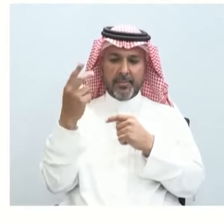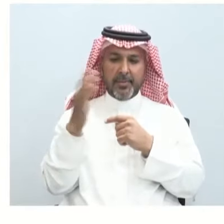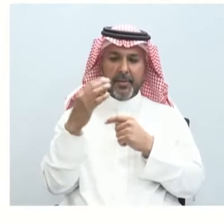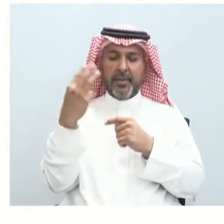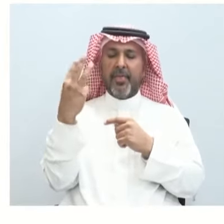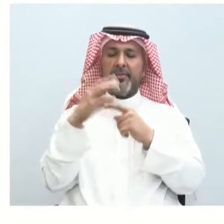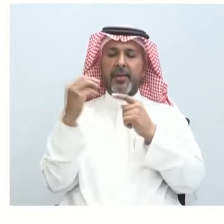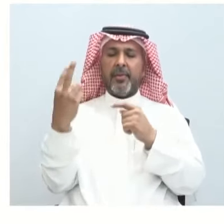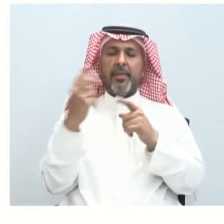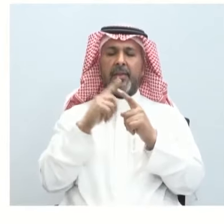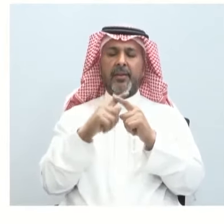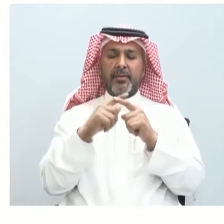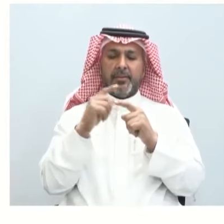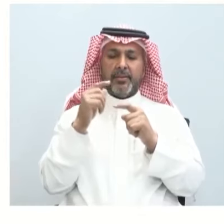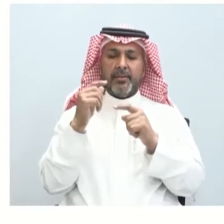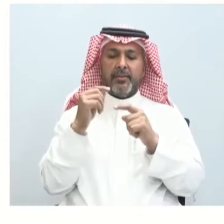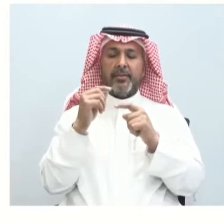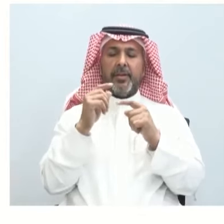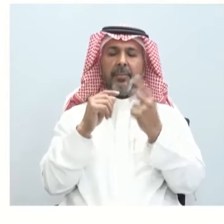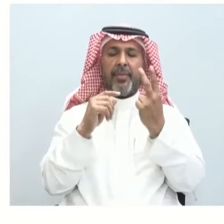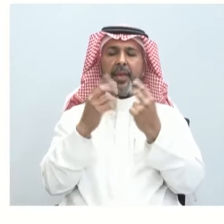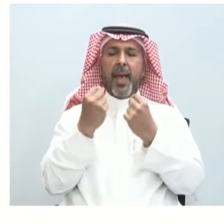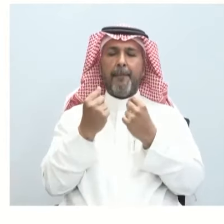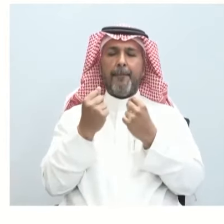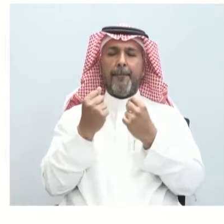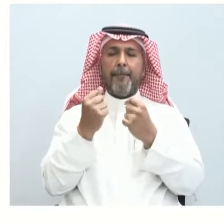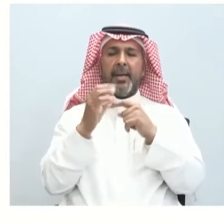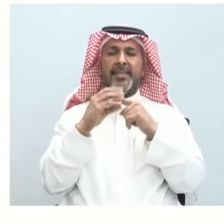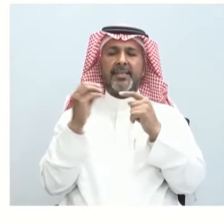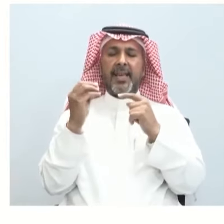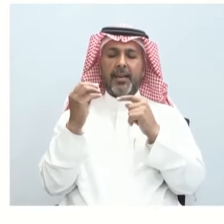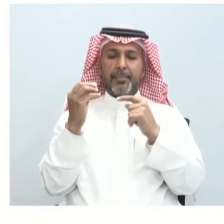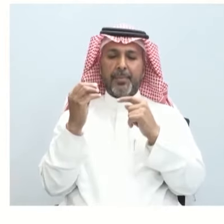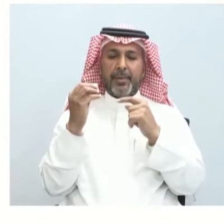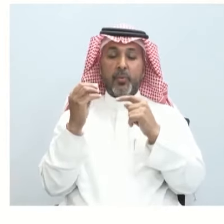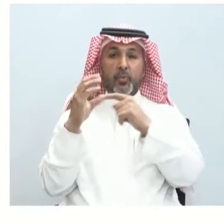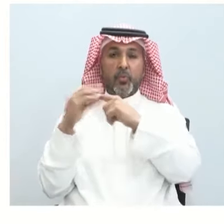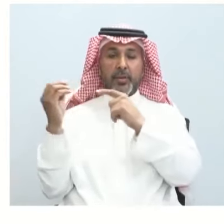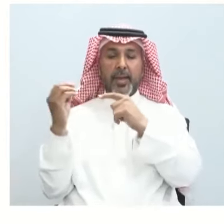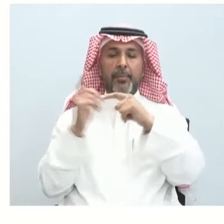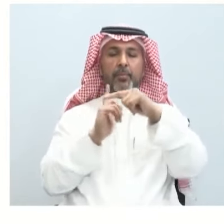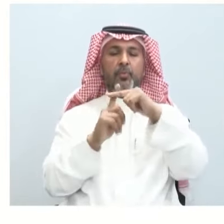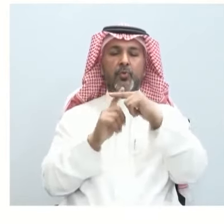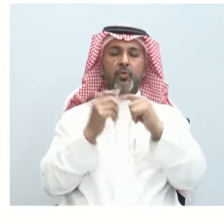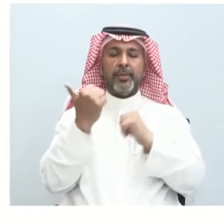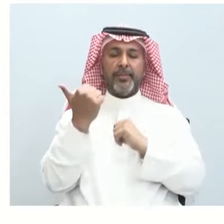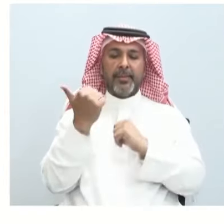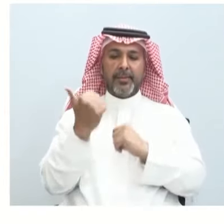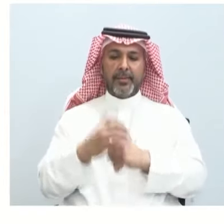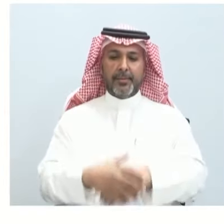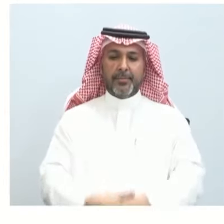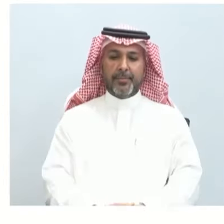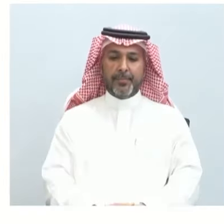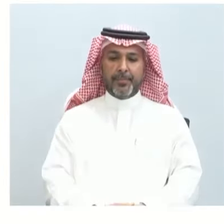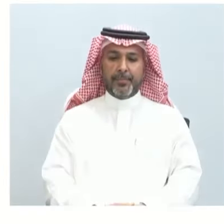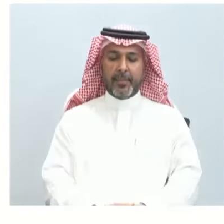الان سالب ثلاثه ضرب اثنين سين نقوم باجراء عمليه الضرب بالعدد مع العدد اي الناتج سالب سته سين